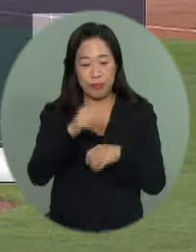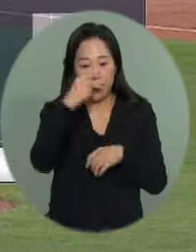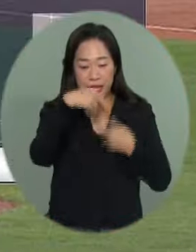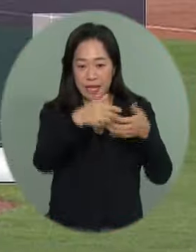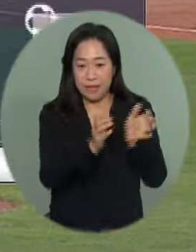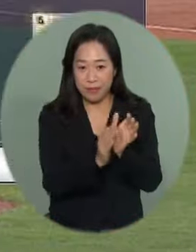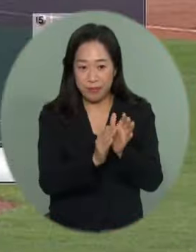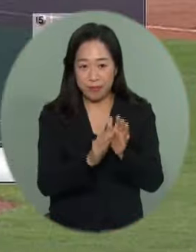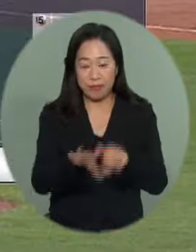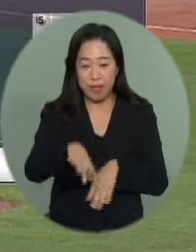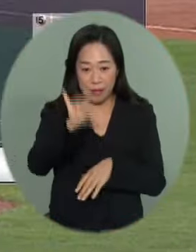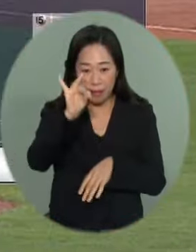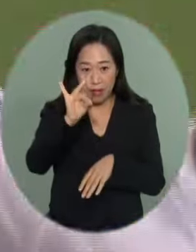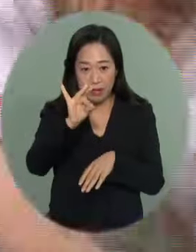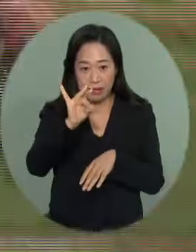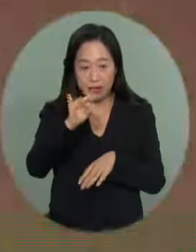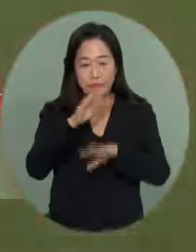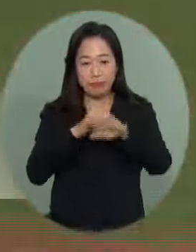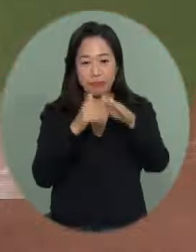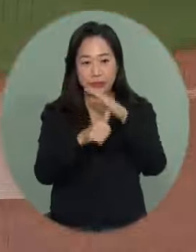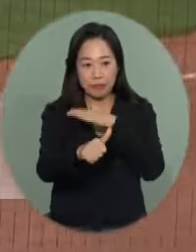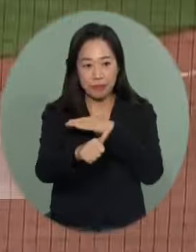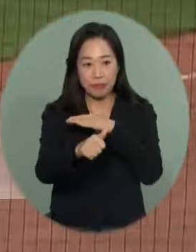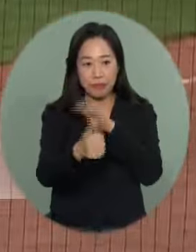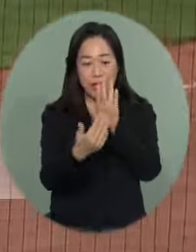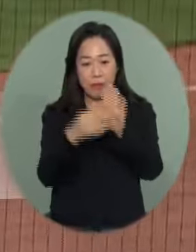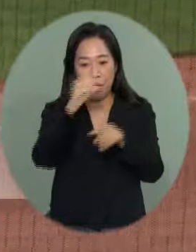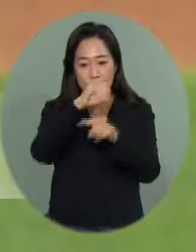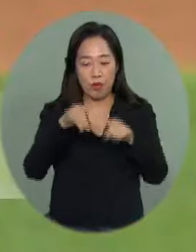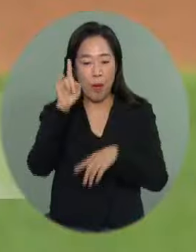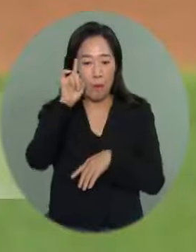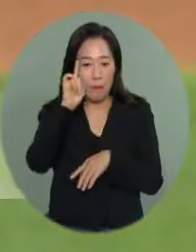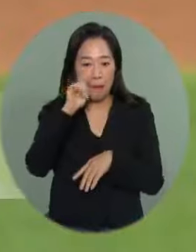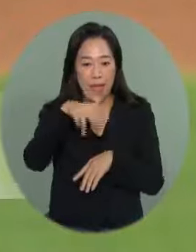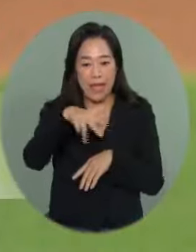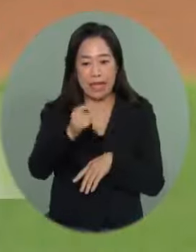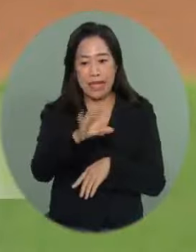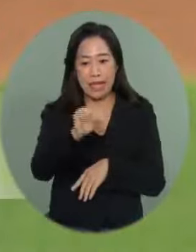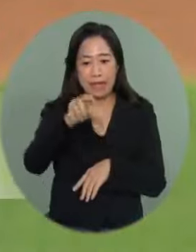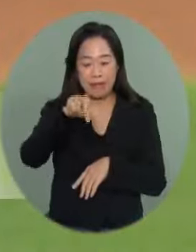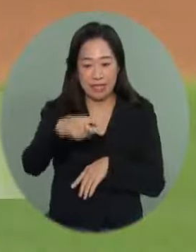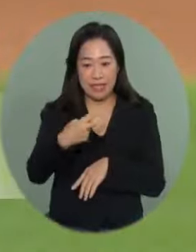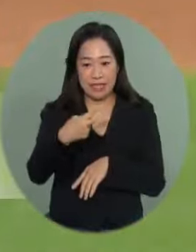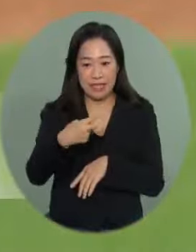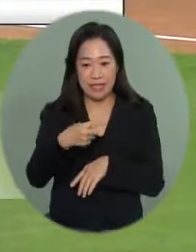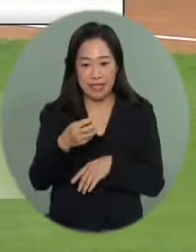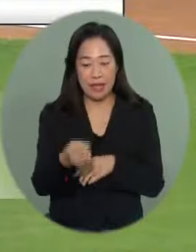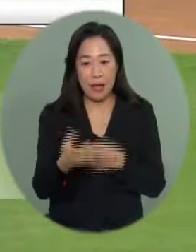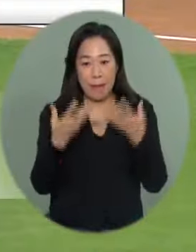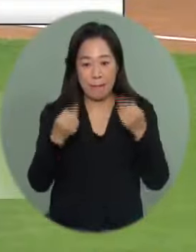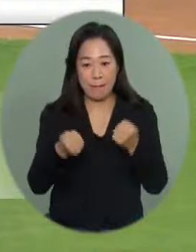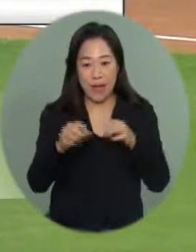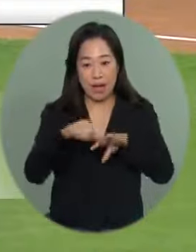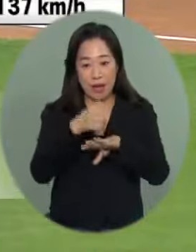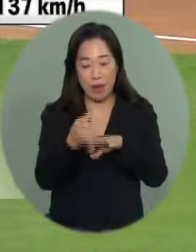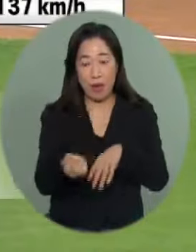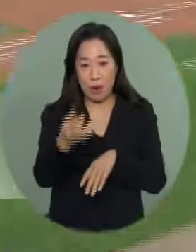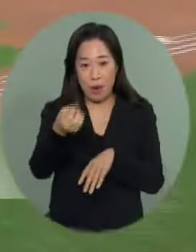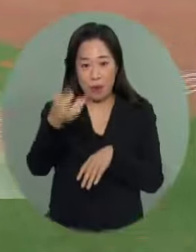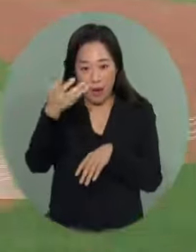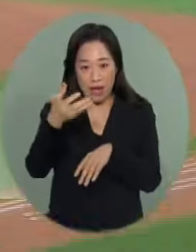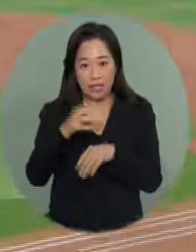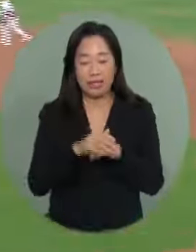투수로 부상에서 회복한 방어율 1위 제임스 네일을 예고해서 다승왕을 차지한 삼성 원태인